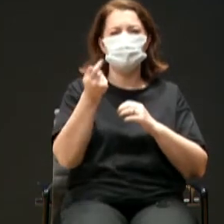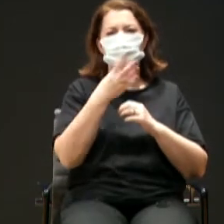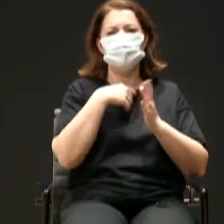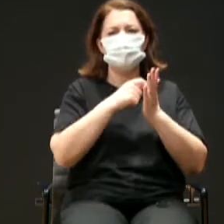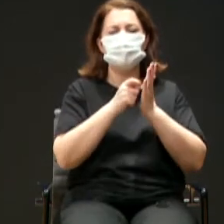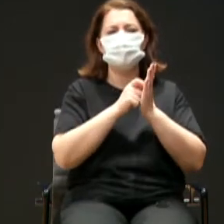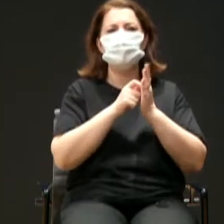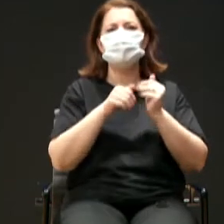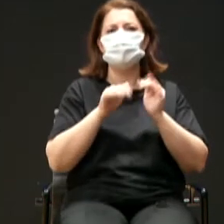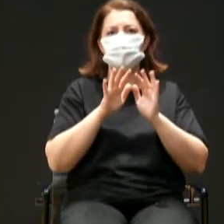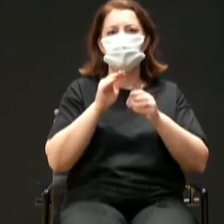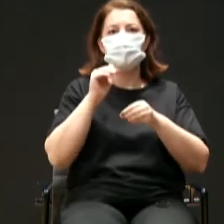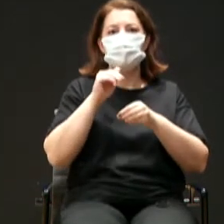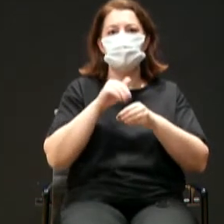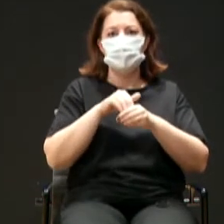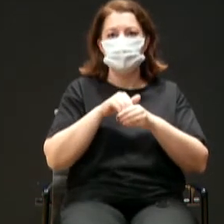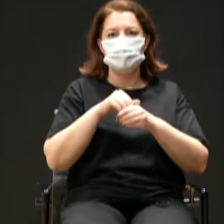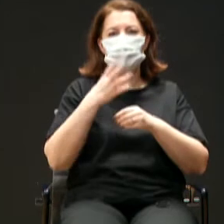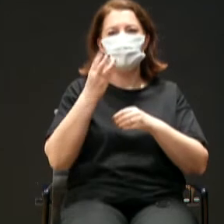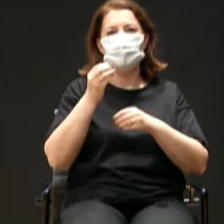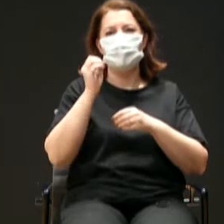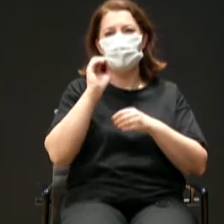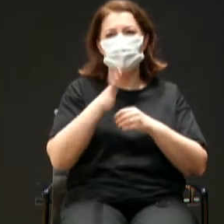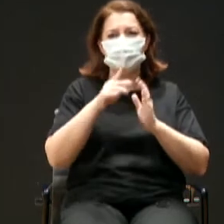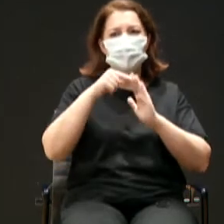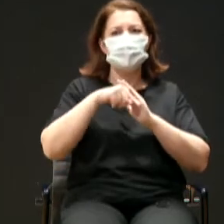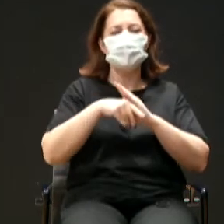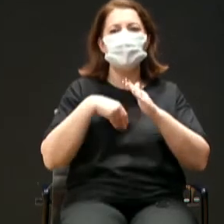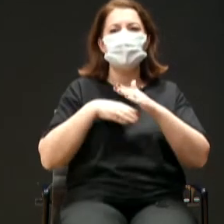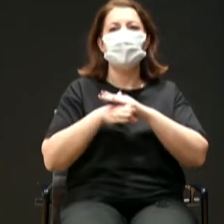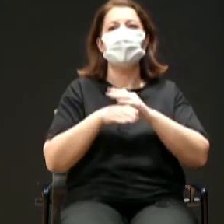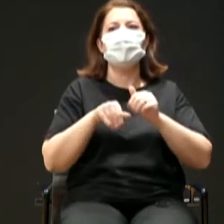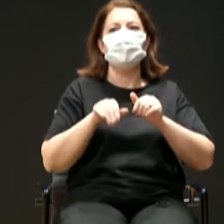bile. Mecliste çok fazla detaylara girmeyelim diye.